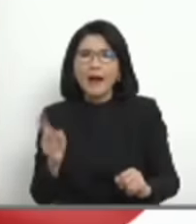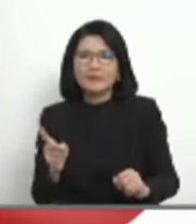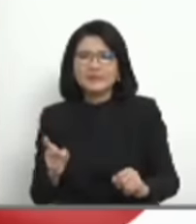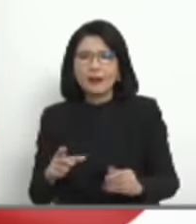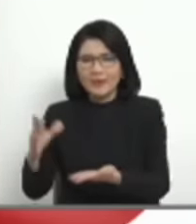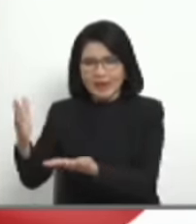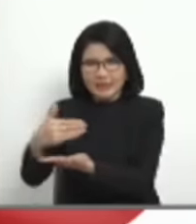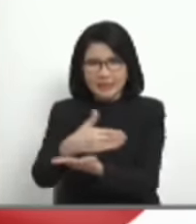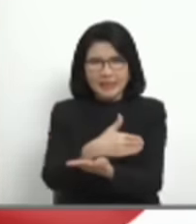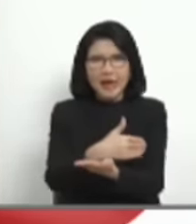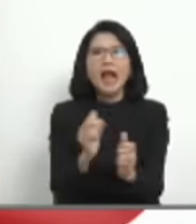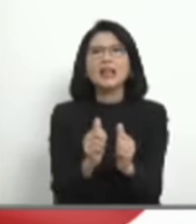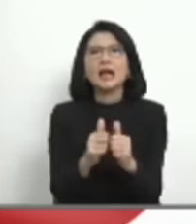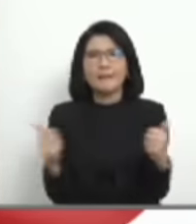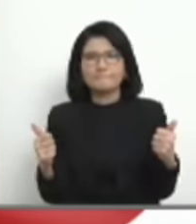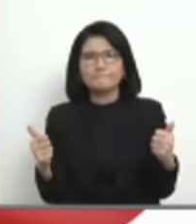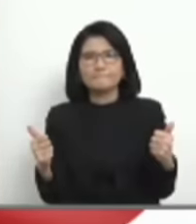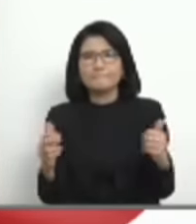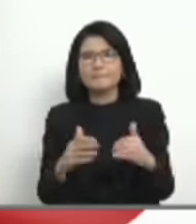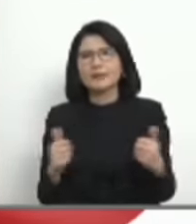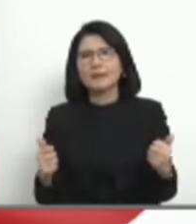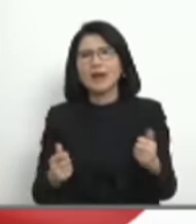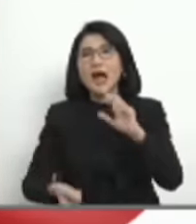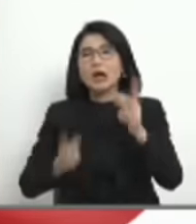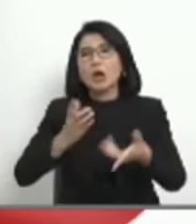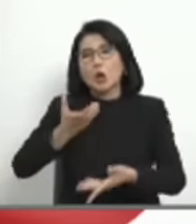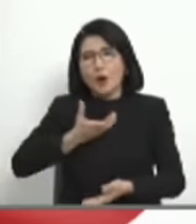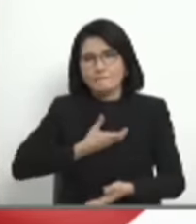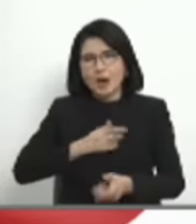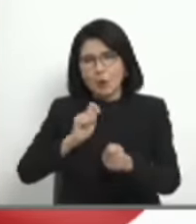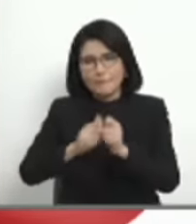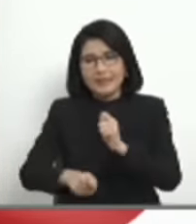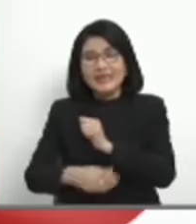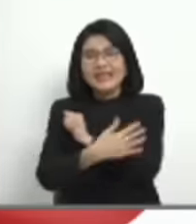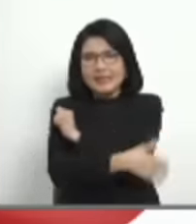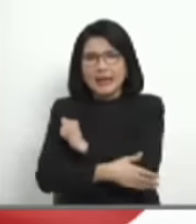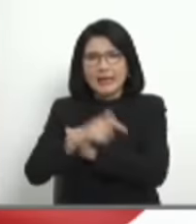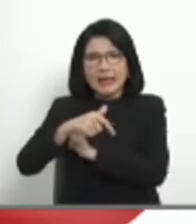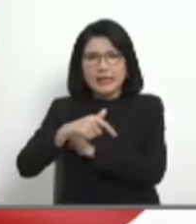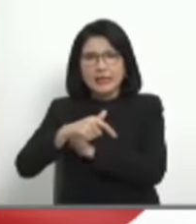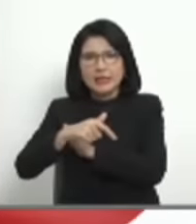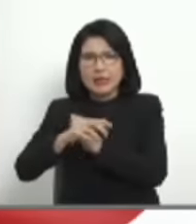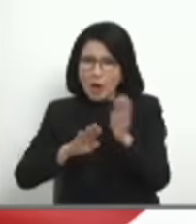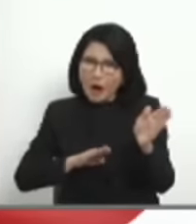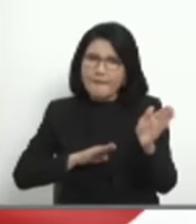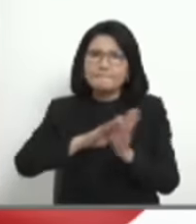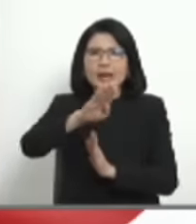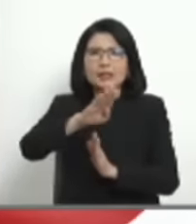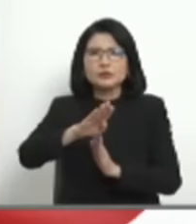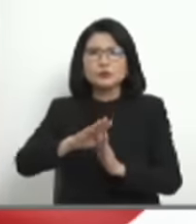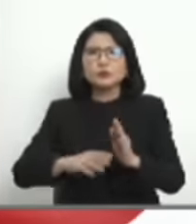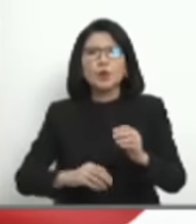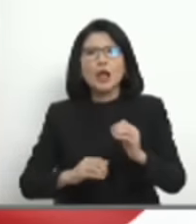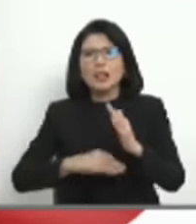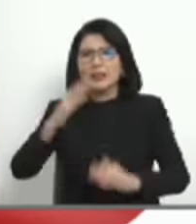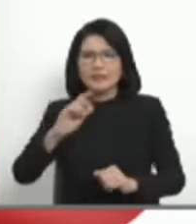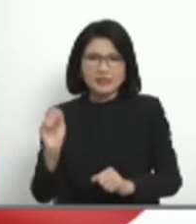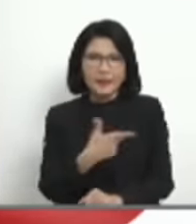datanya lengkap kalau kemudian kita ingin membikin negara ini maju jauh lebih cepat